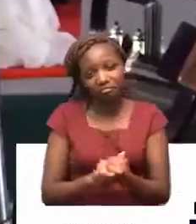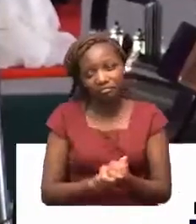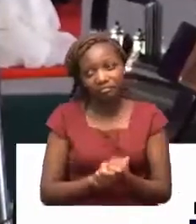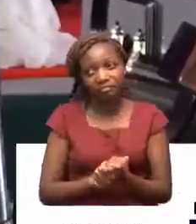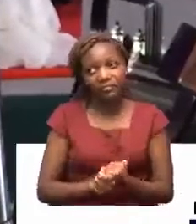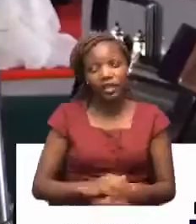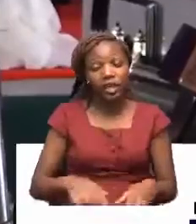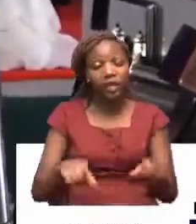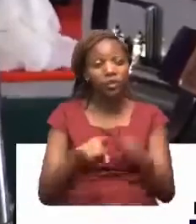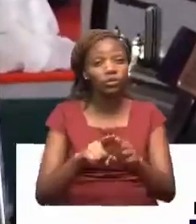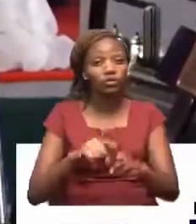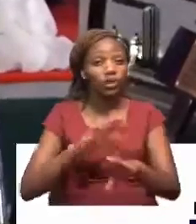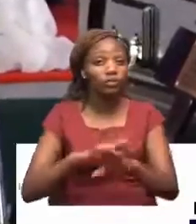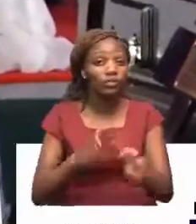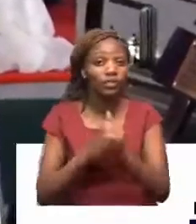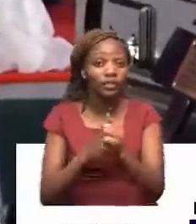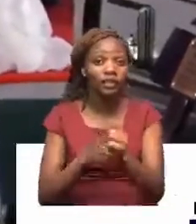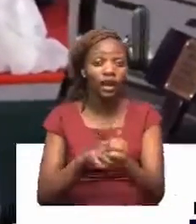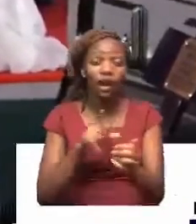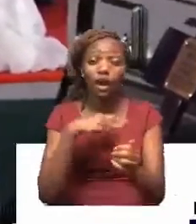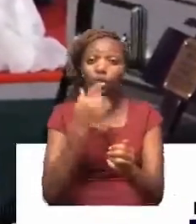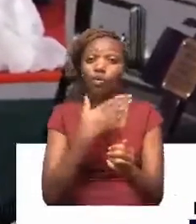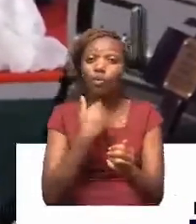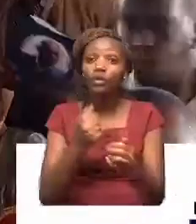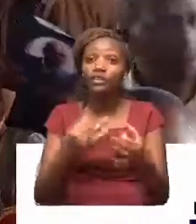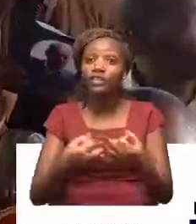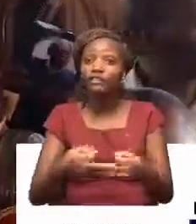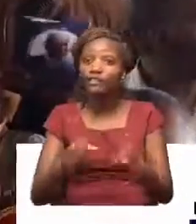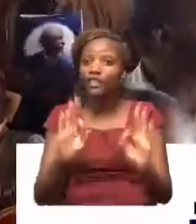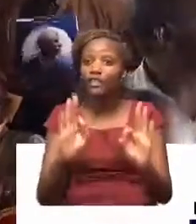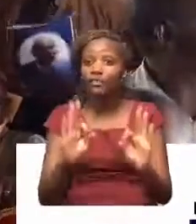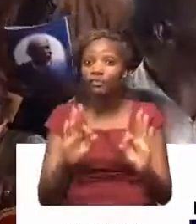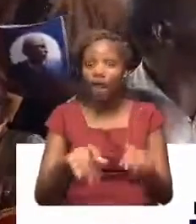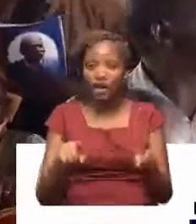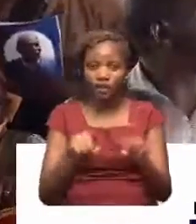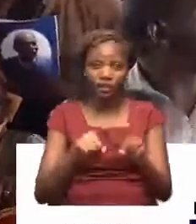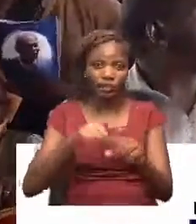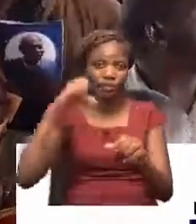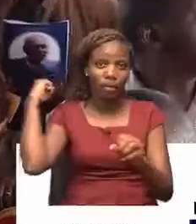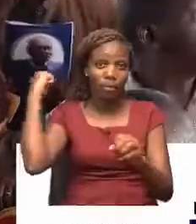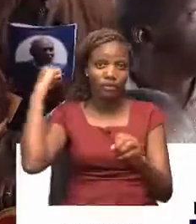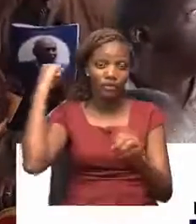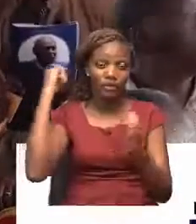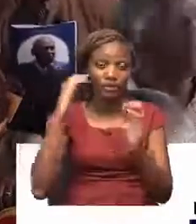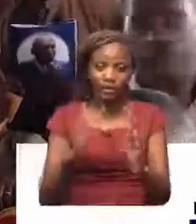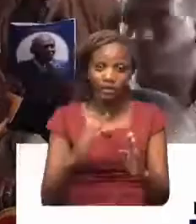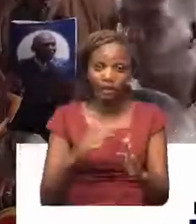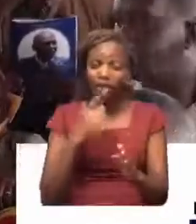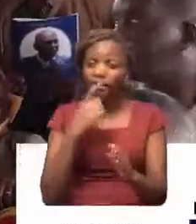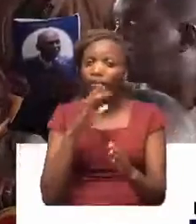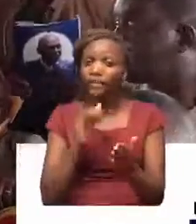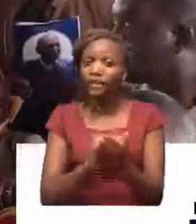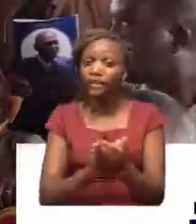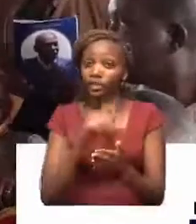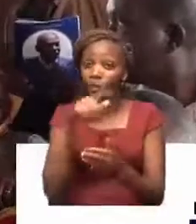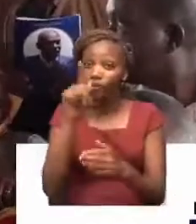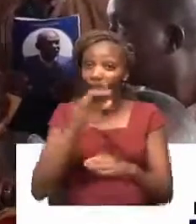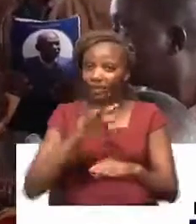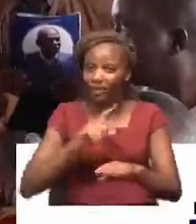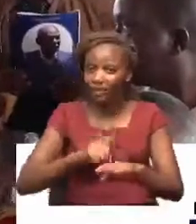Alikuwa barobara aliyepigania ukombozi wa pili, vigogo wa kisiasa, wakikiri kuwa ni kwa wakati wake ambapo